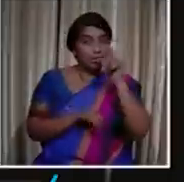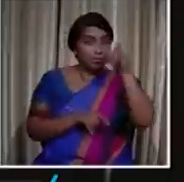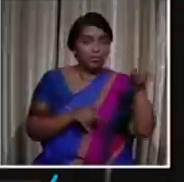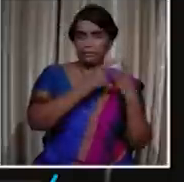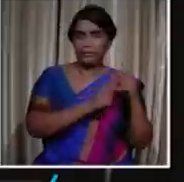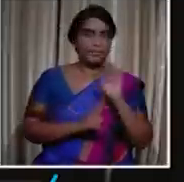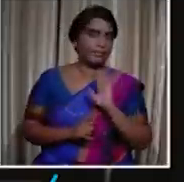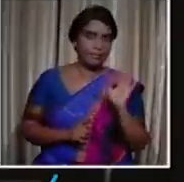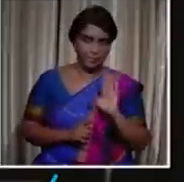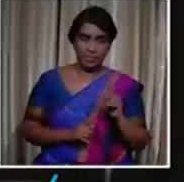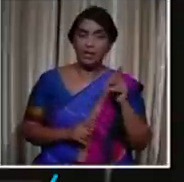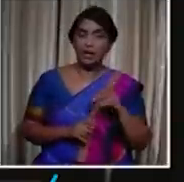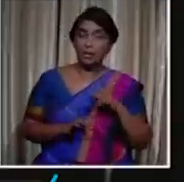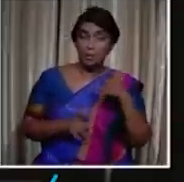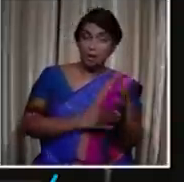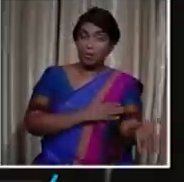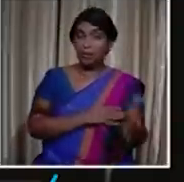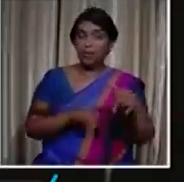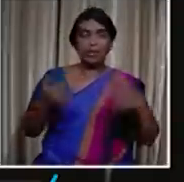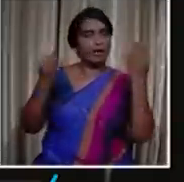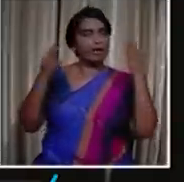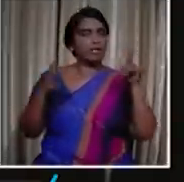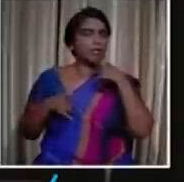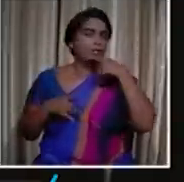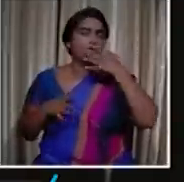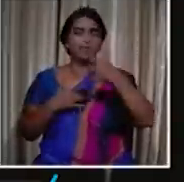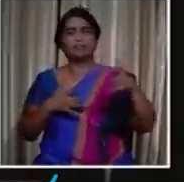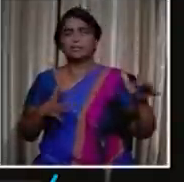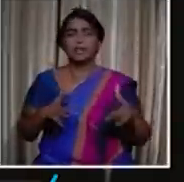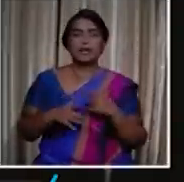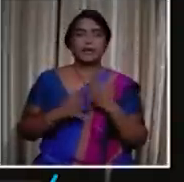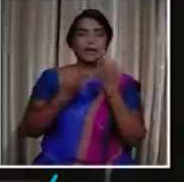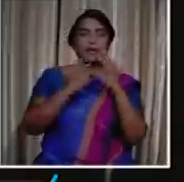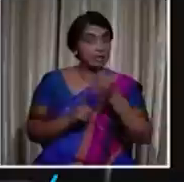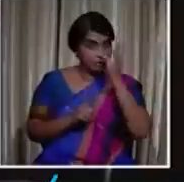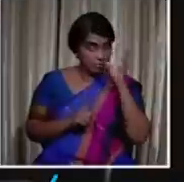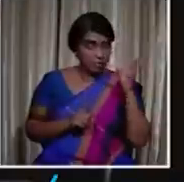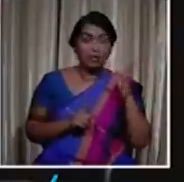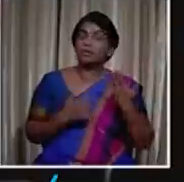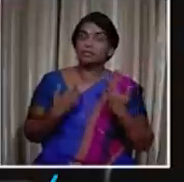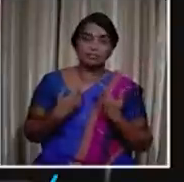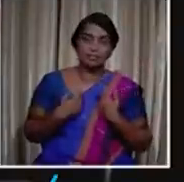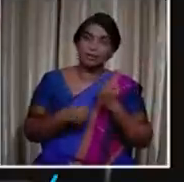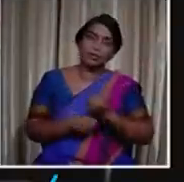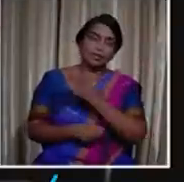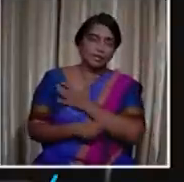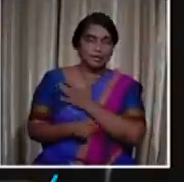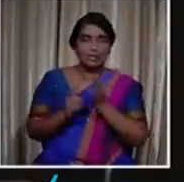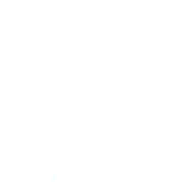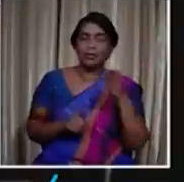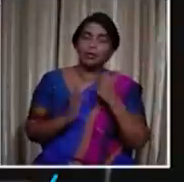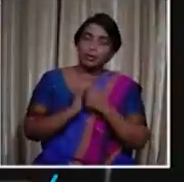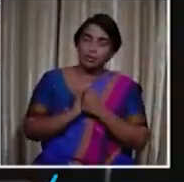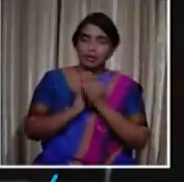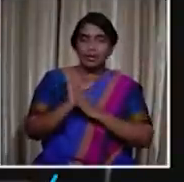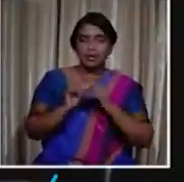වග කියන්න ඕනේ. අර තෝරමෝරු ටික තාමනි දැල්ලේ එයාට නීතිය ක්‍රියාත්මක කිරීමක් සිදු වෙන්නේ නැහැ. අපිට ඉතින් ගෝඨාභය රාජපක්ෂ